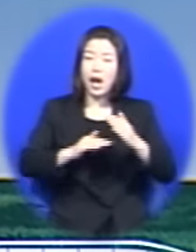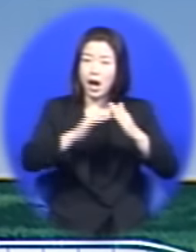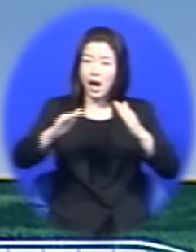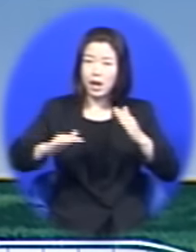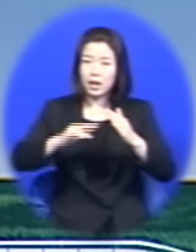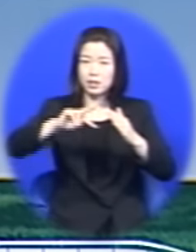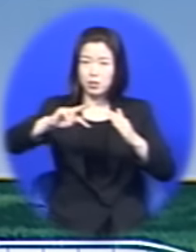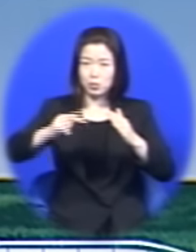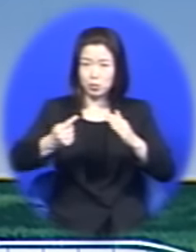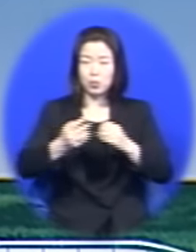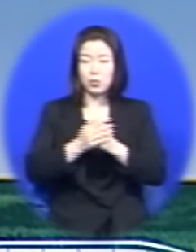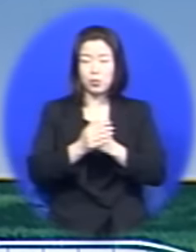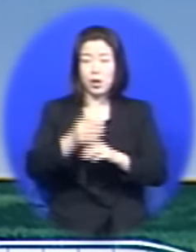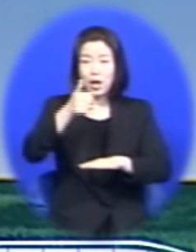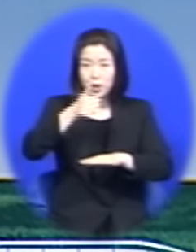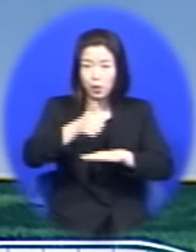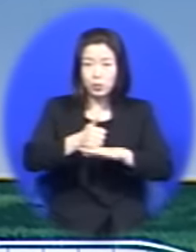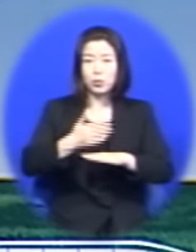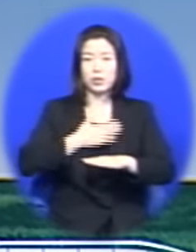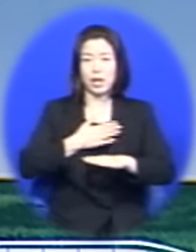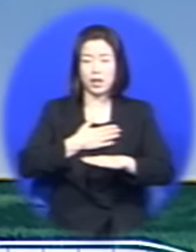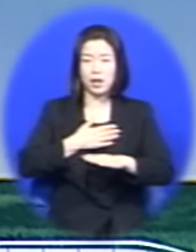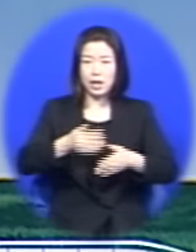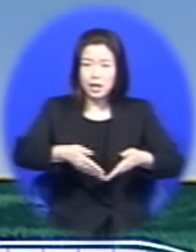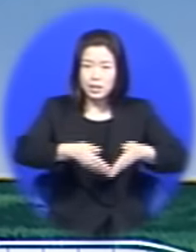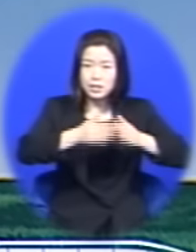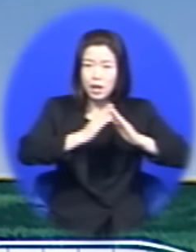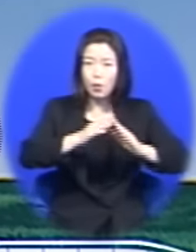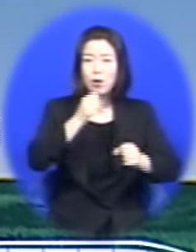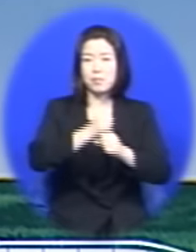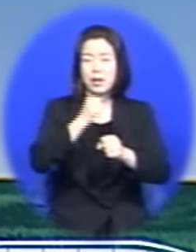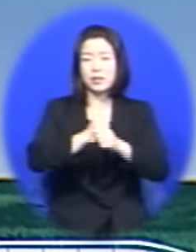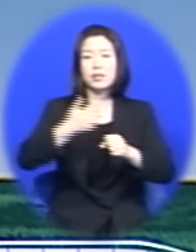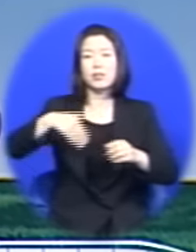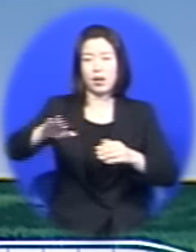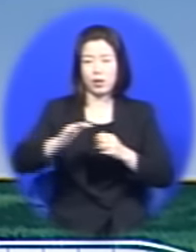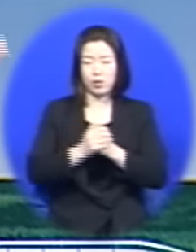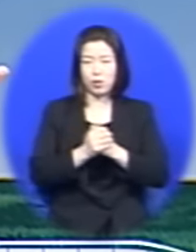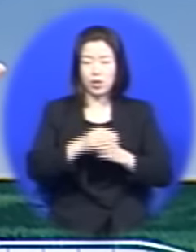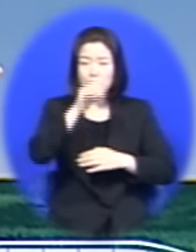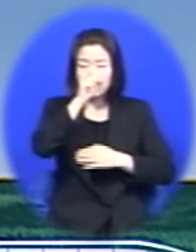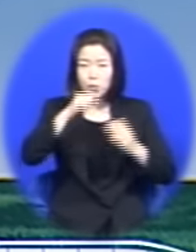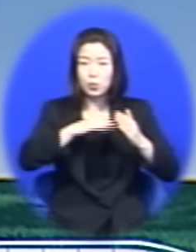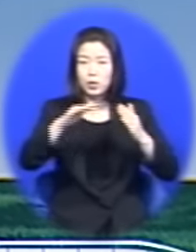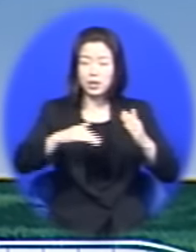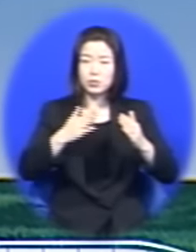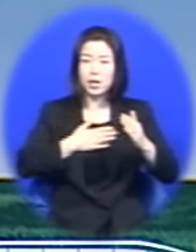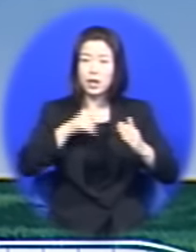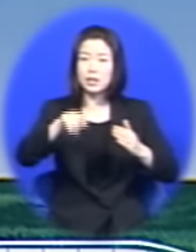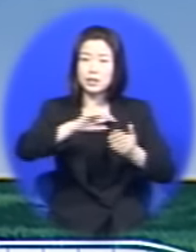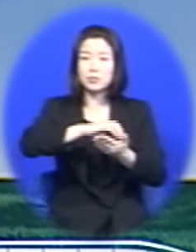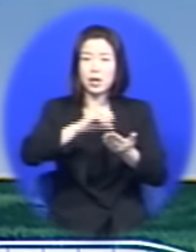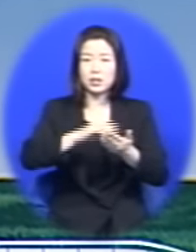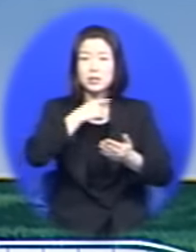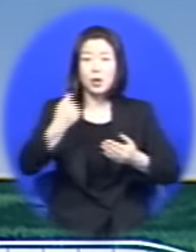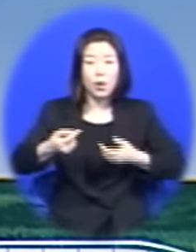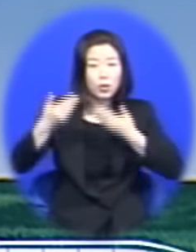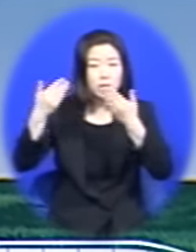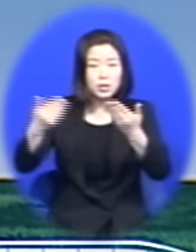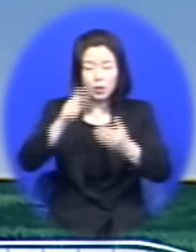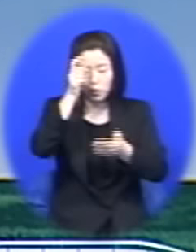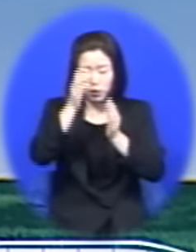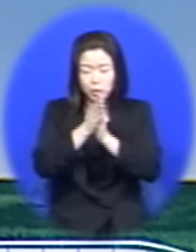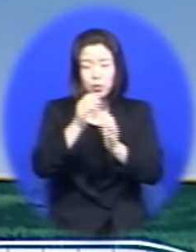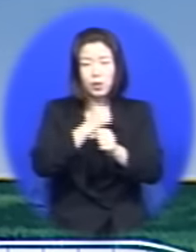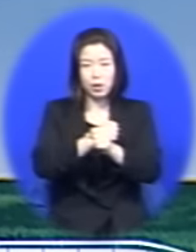가정도 결국은 내가 세워 만들어 가는 겁니다. 좋은 가정은 내가 그만큼 헌신하고 기도하고 세워서